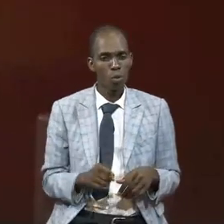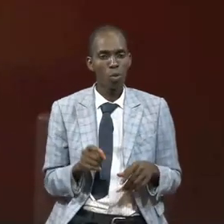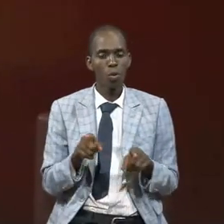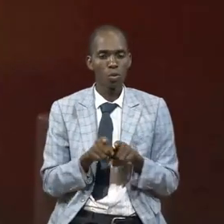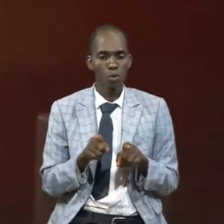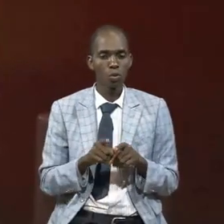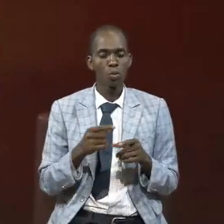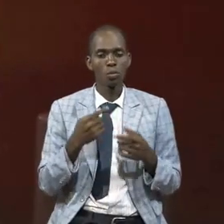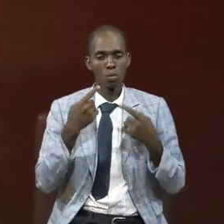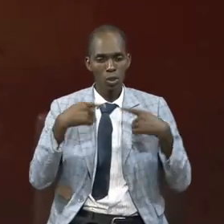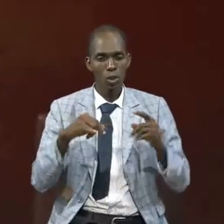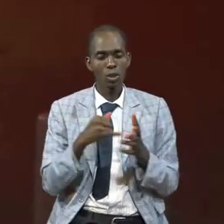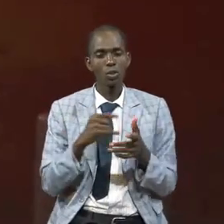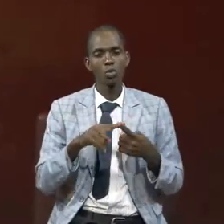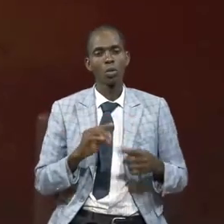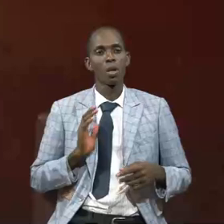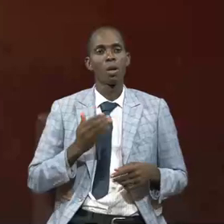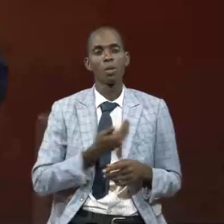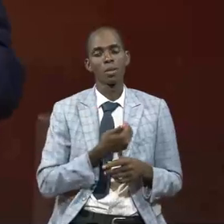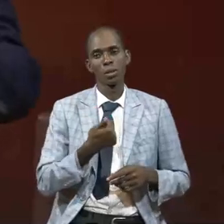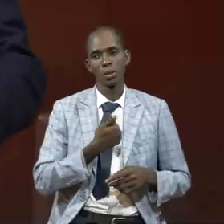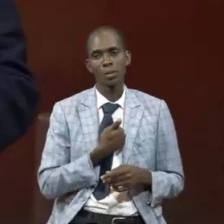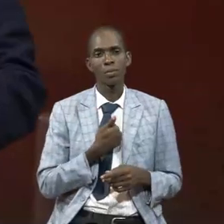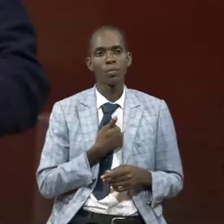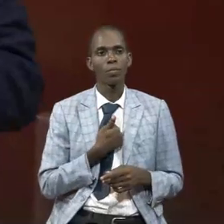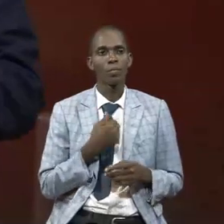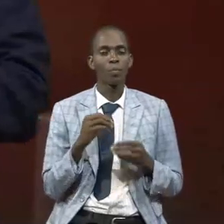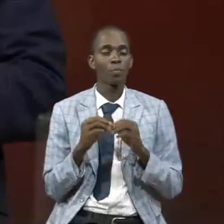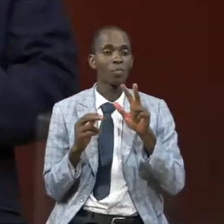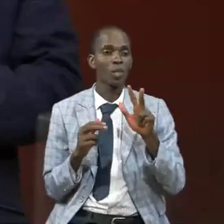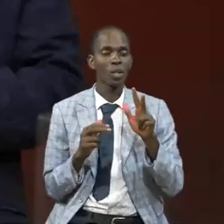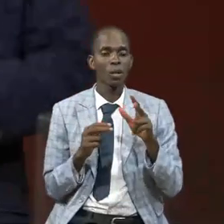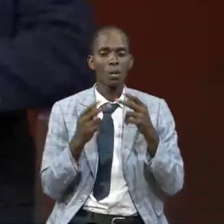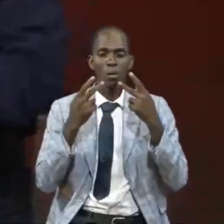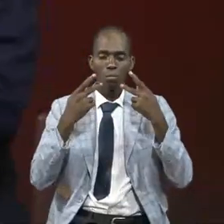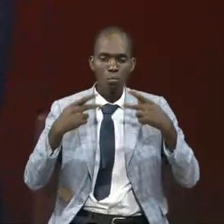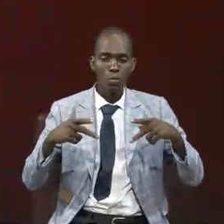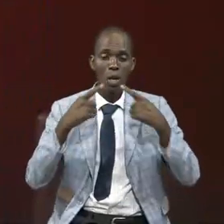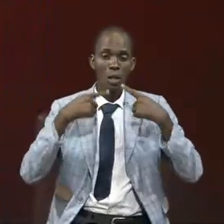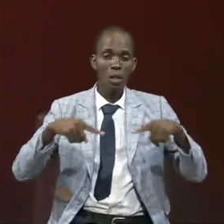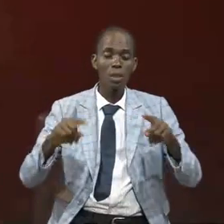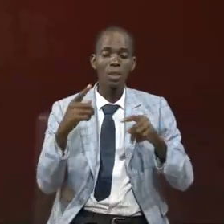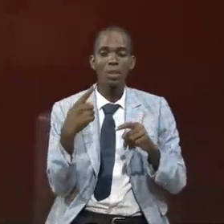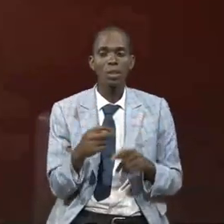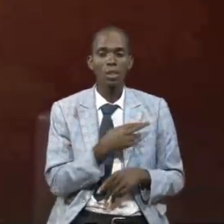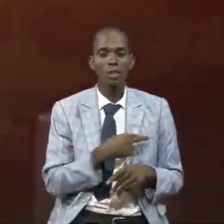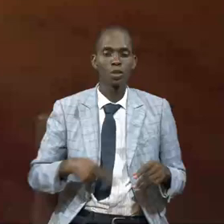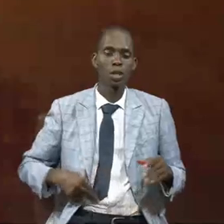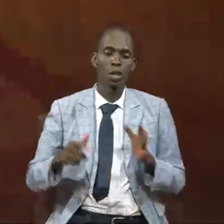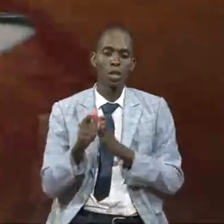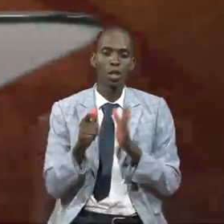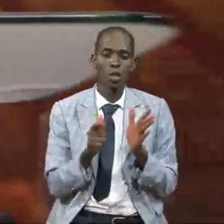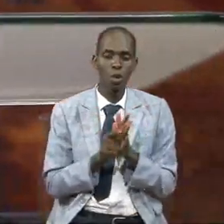autres. Proclamer la loi royale sans déviation. Sans déviation,